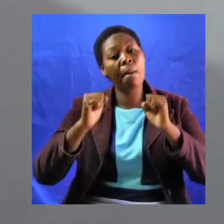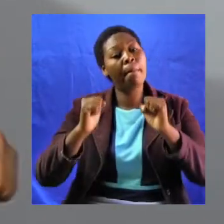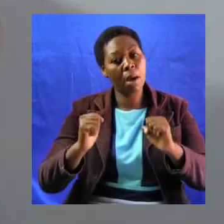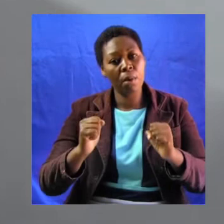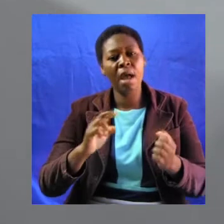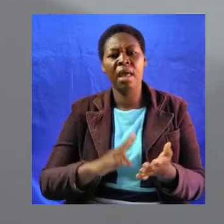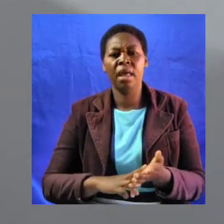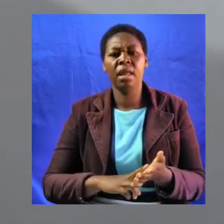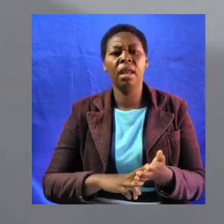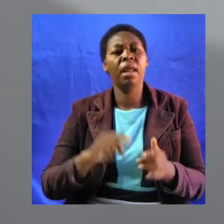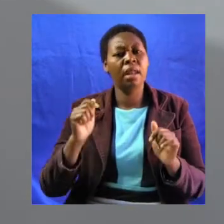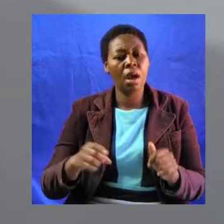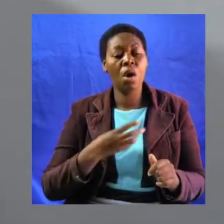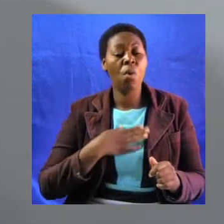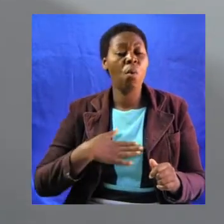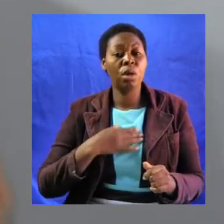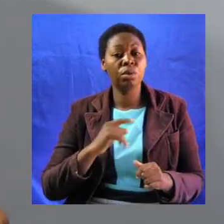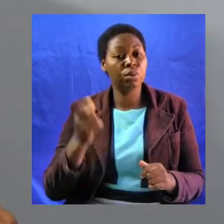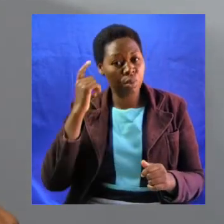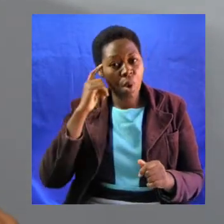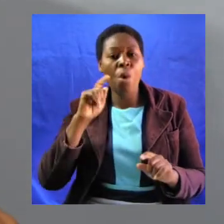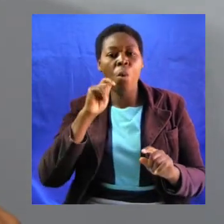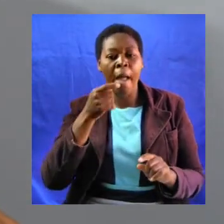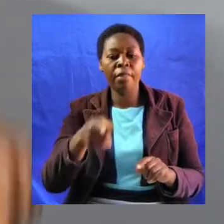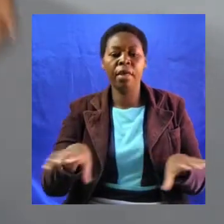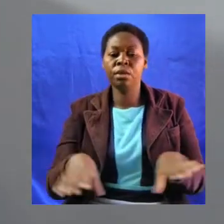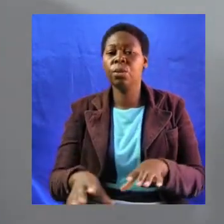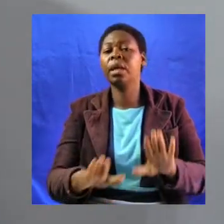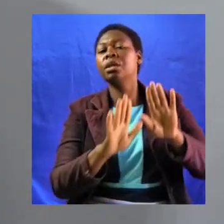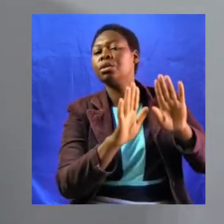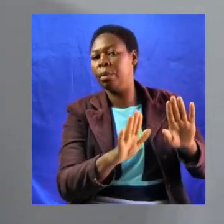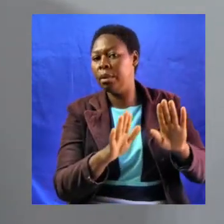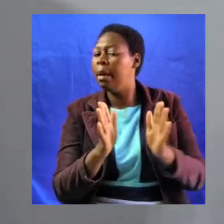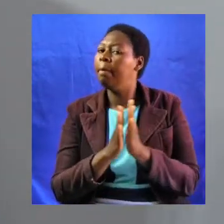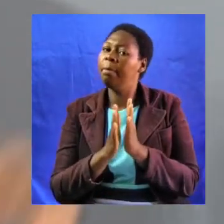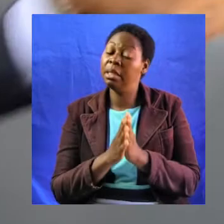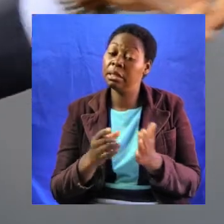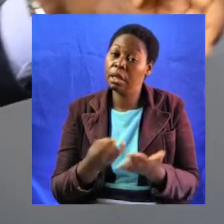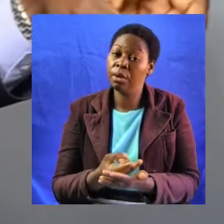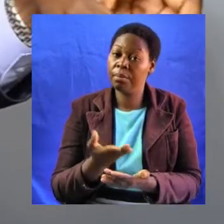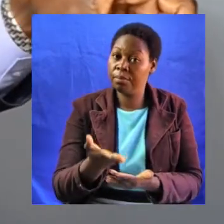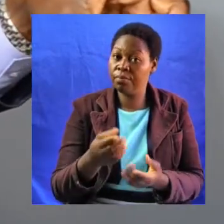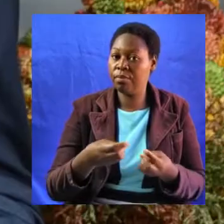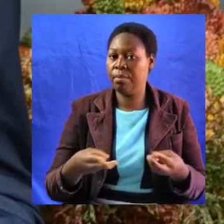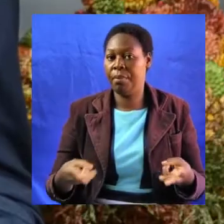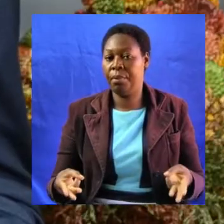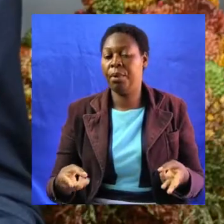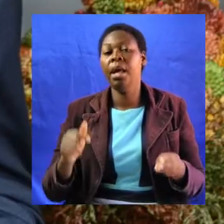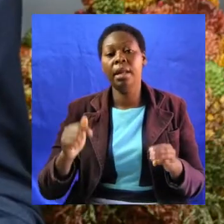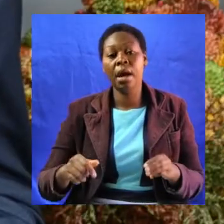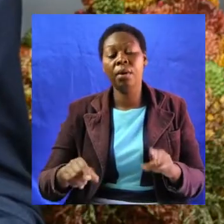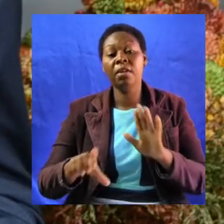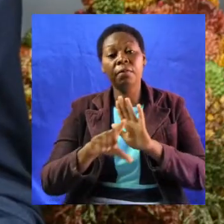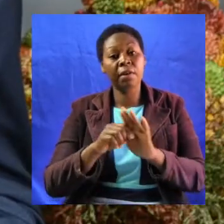sei basa ramira. Rwirai vanhu. Saka kwakabva kwatumwa Gabriel pamaverenga paverse 13.